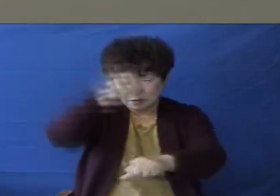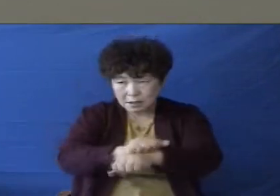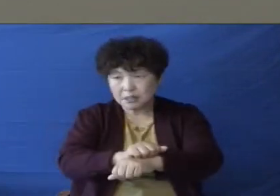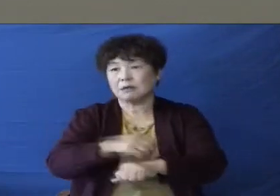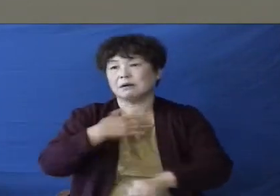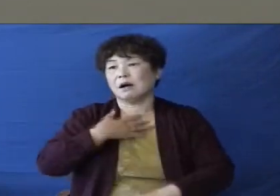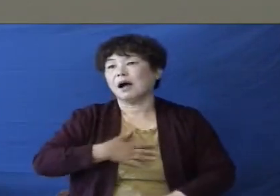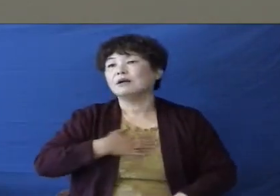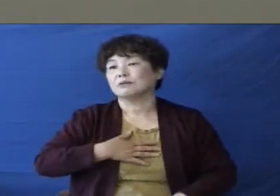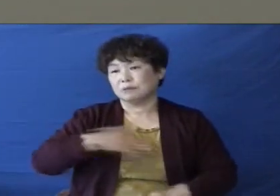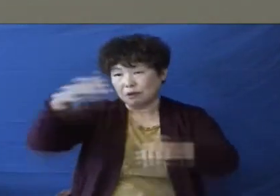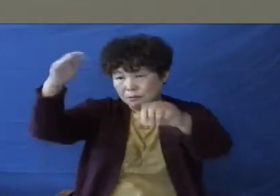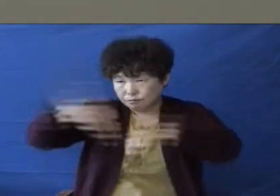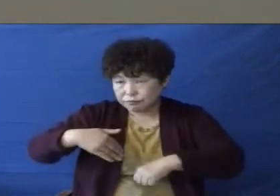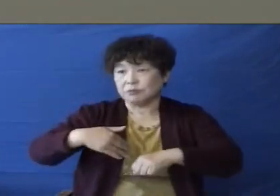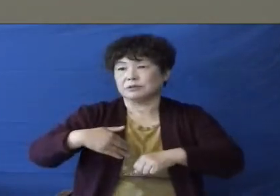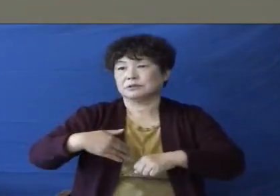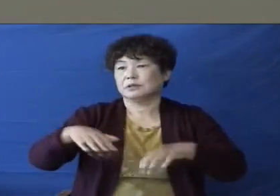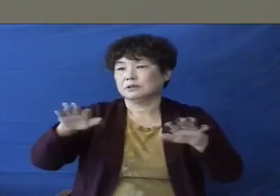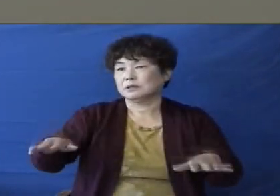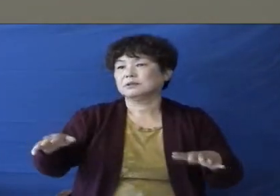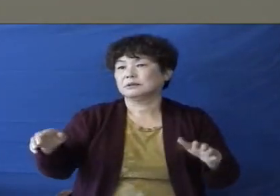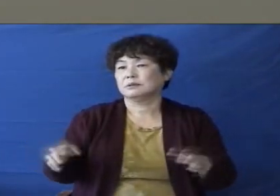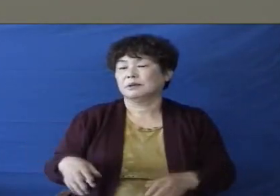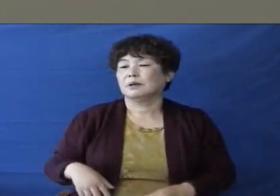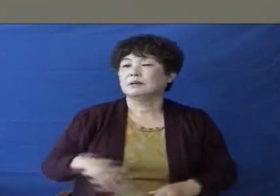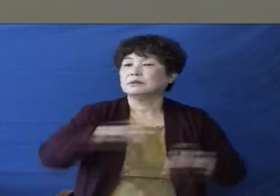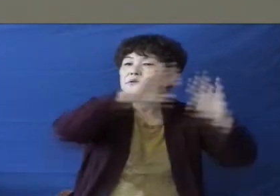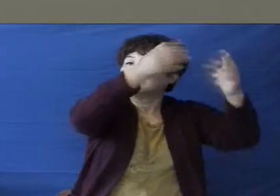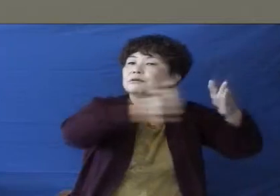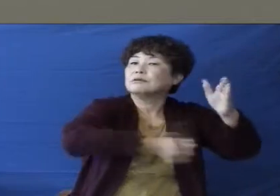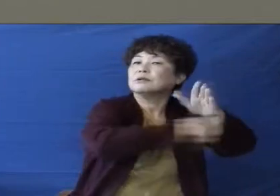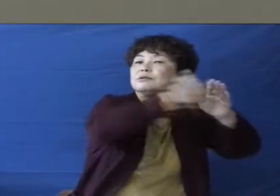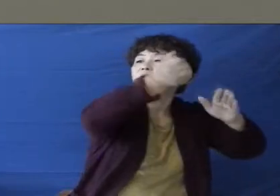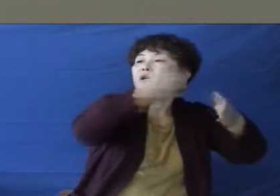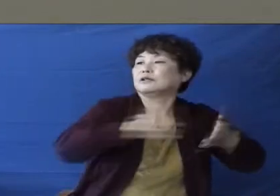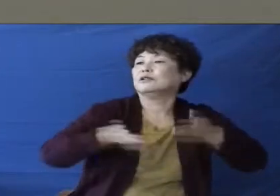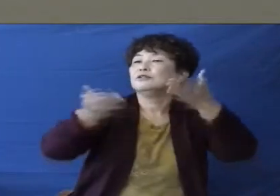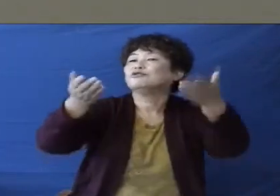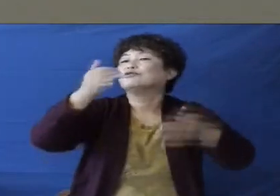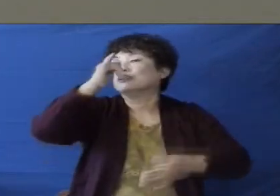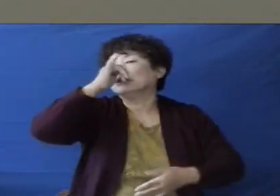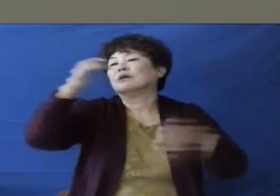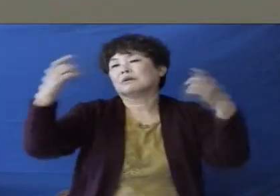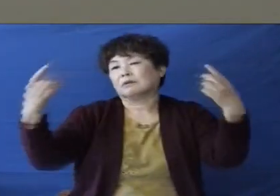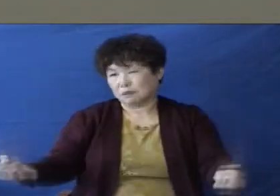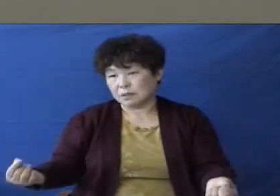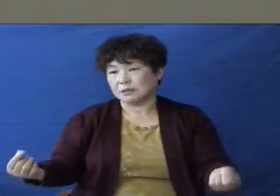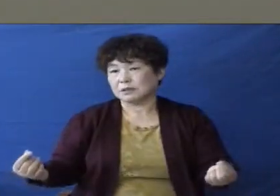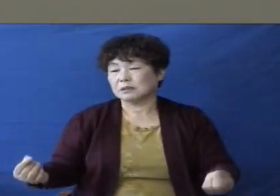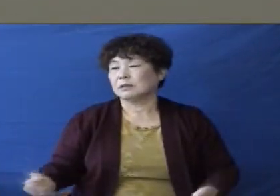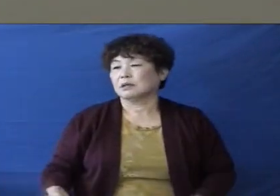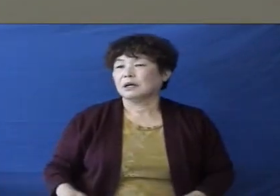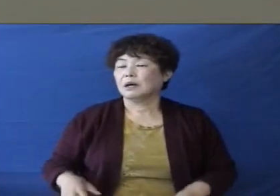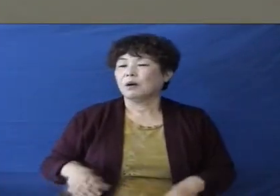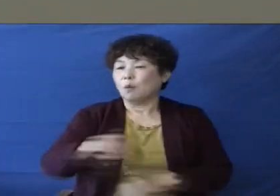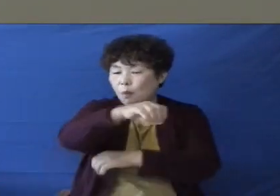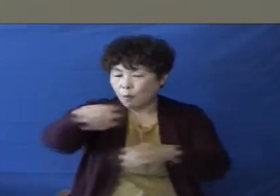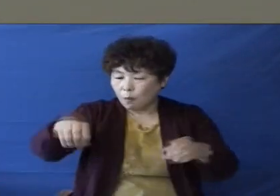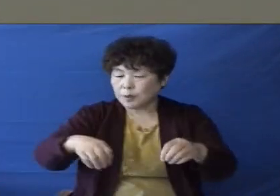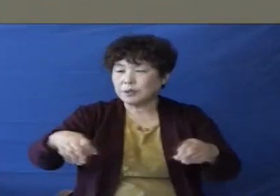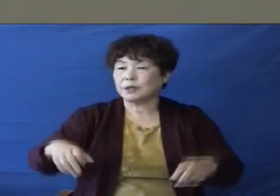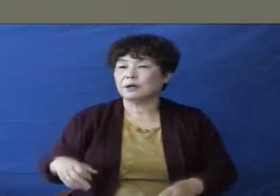내가 묶여 있는 거에 내가 아 그래 내가 이것을 풀어 버리고 아버지의 내가 9일이 여길 수